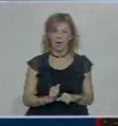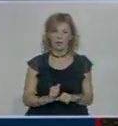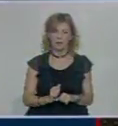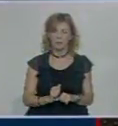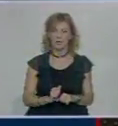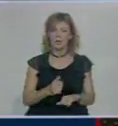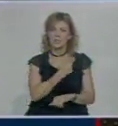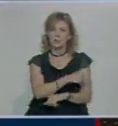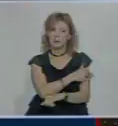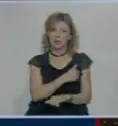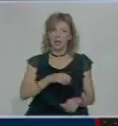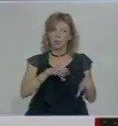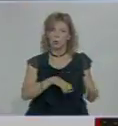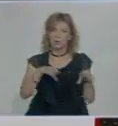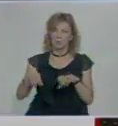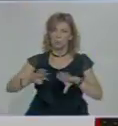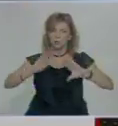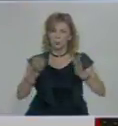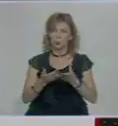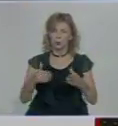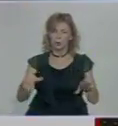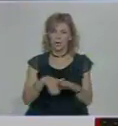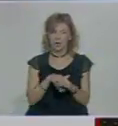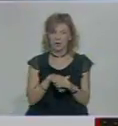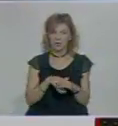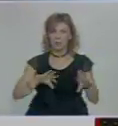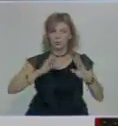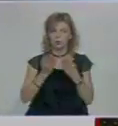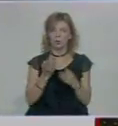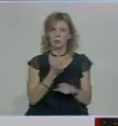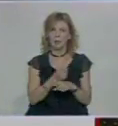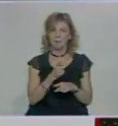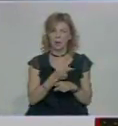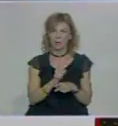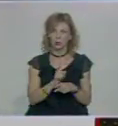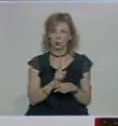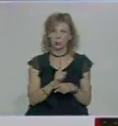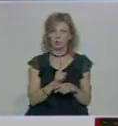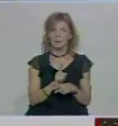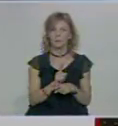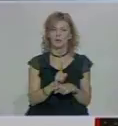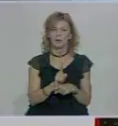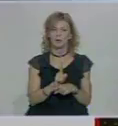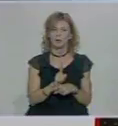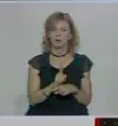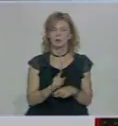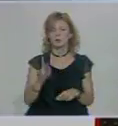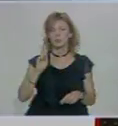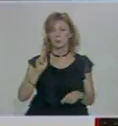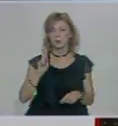cu personal, cu tot ce înseamnă aparatură care o au ei funcțională la ora asta. Să sperăm